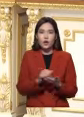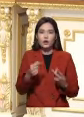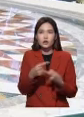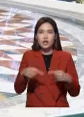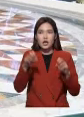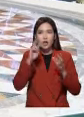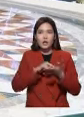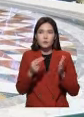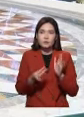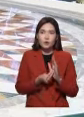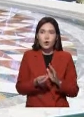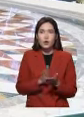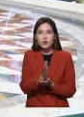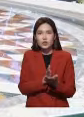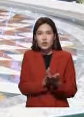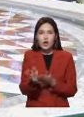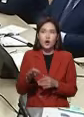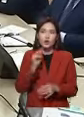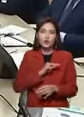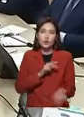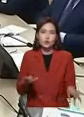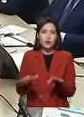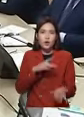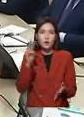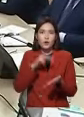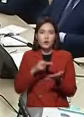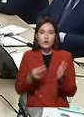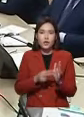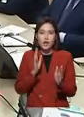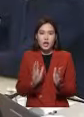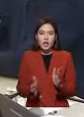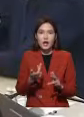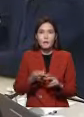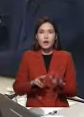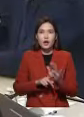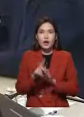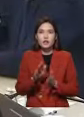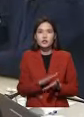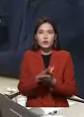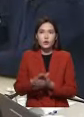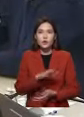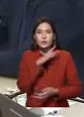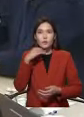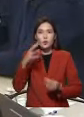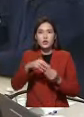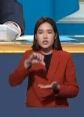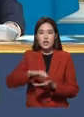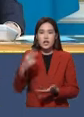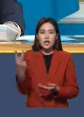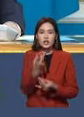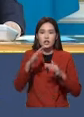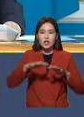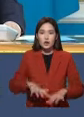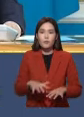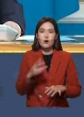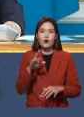порттарына ауқымды жаңғырту жұмыстарын жүргізуді жоспарлап отырмыз. Қытай бағытында достық мойынты темір жол учаскесінің екінші жолын салу